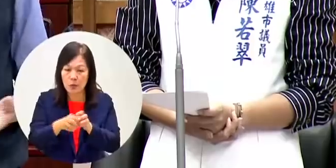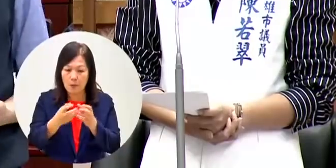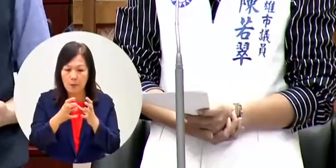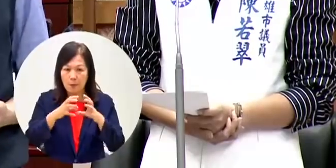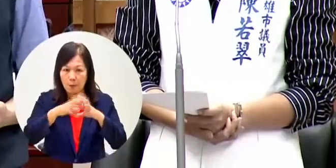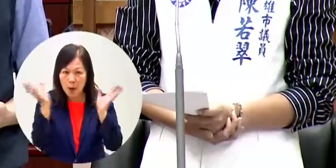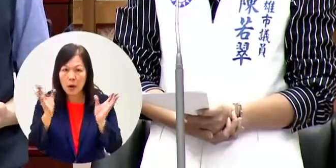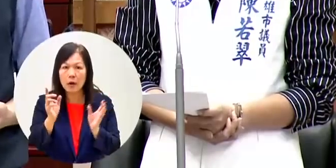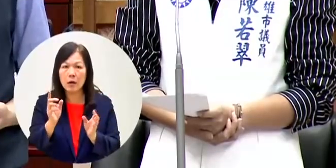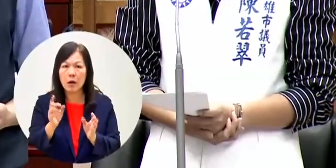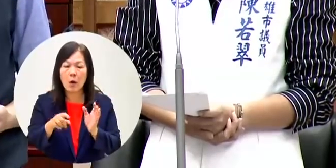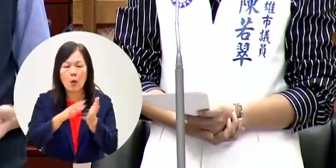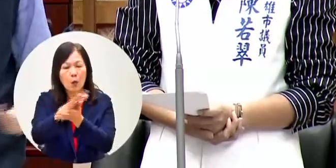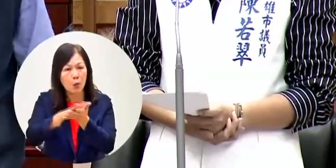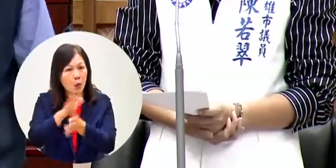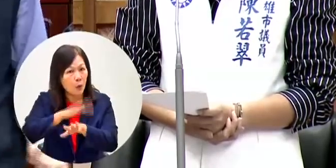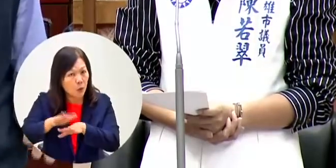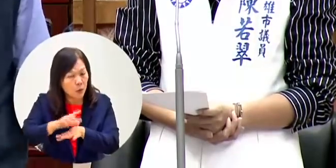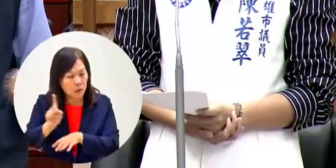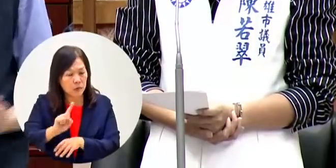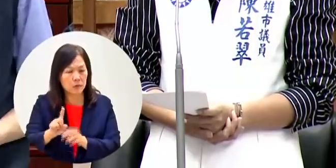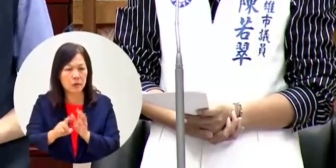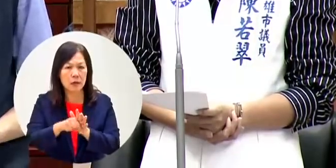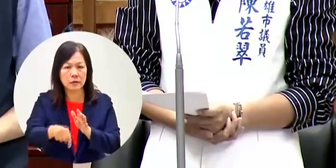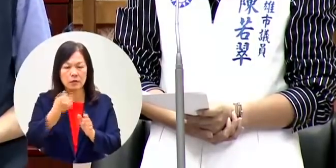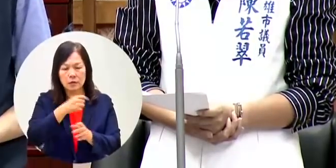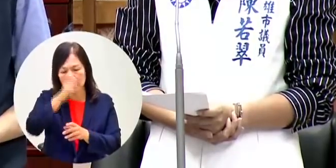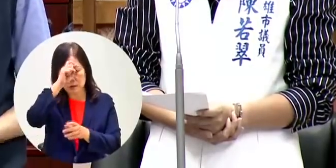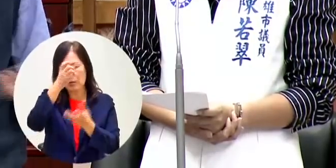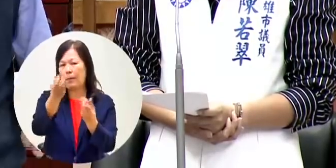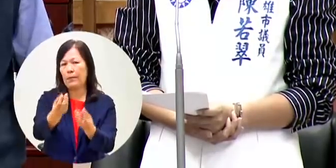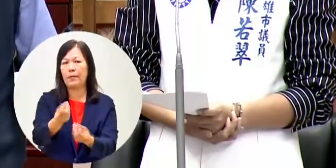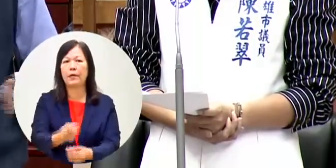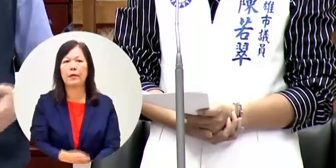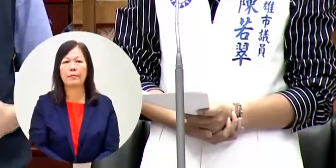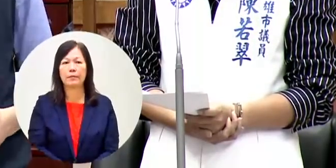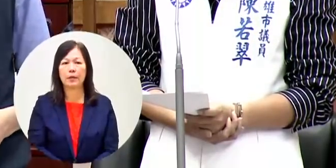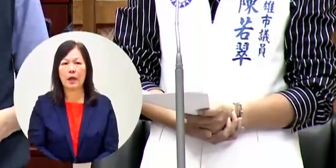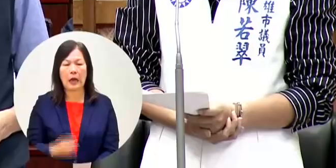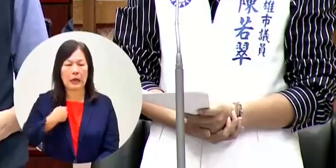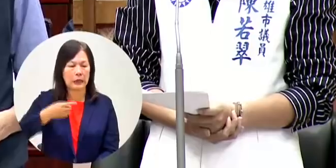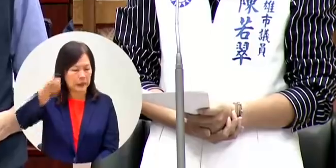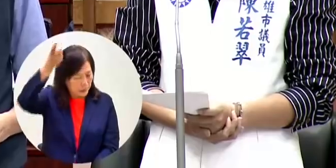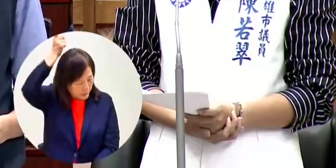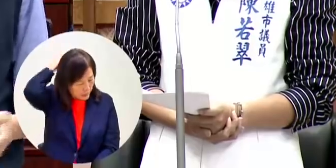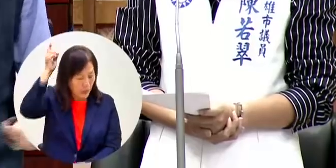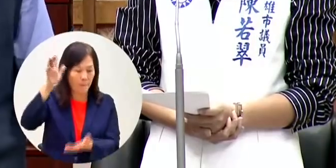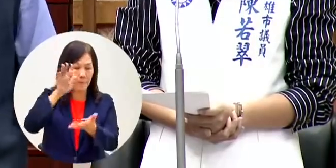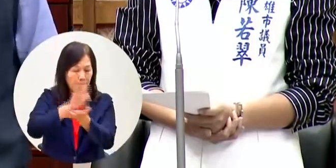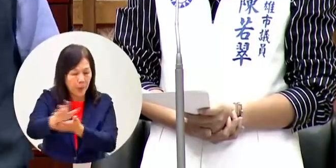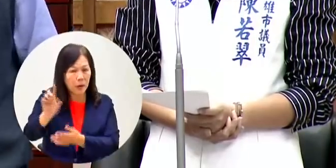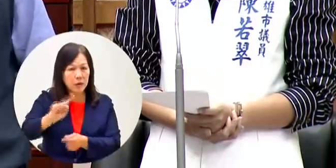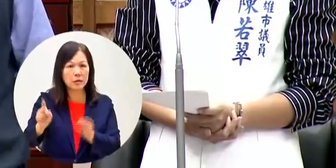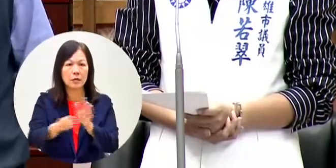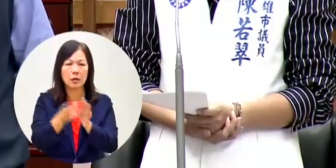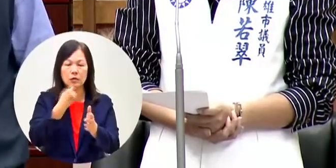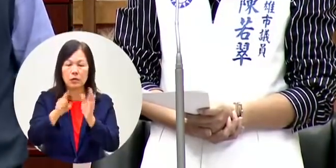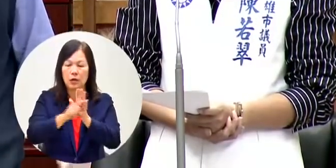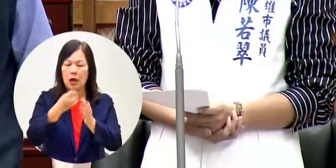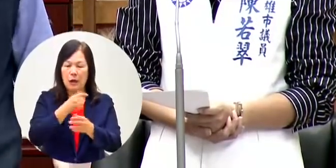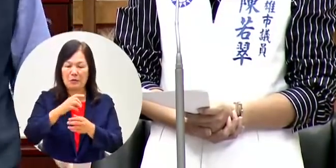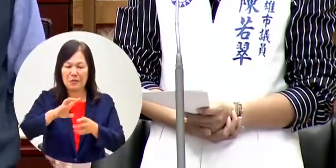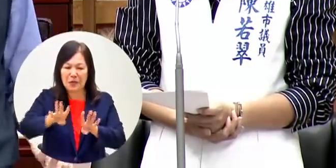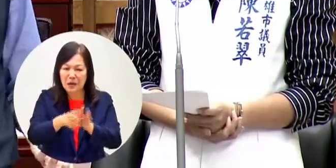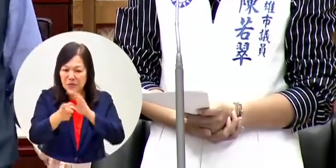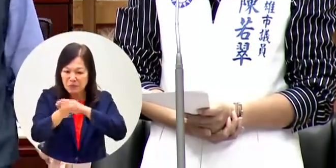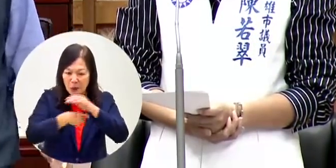没有希望的时候。所以清朝灭亡，举一个例子，太监就开始偷国宝，没有国家，没有希望啊，